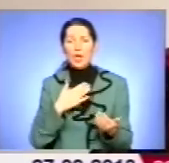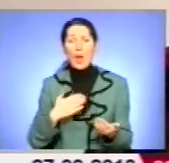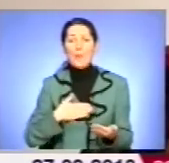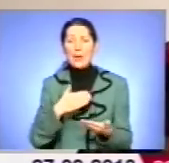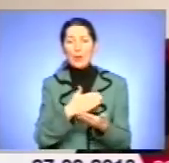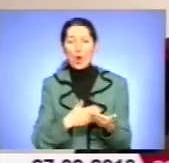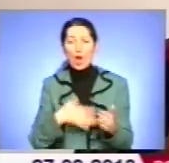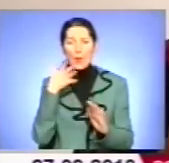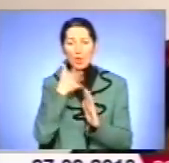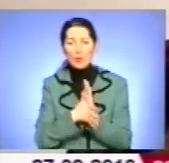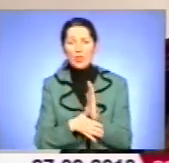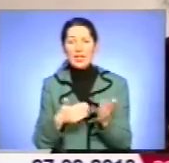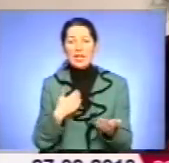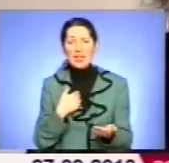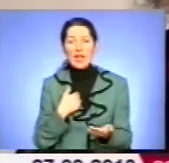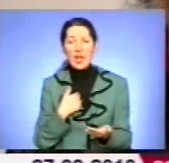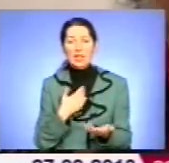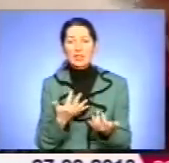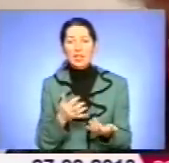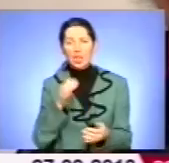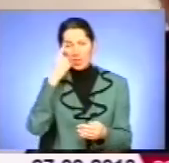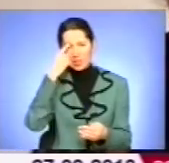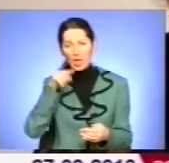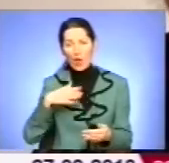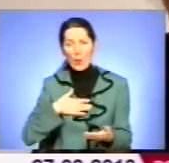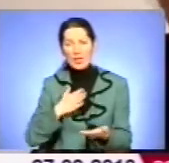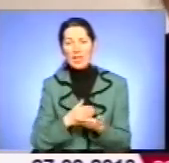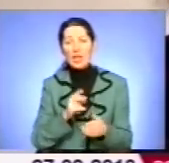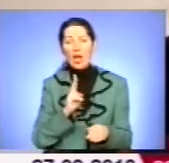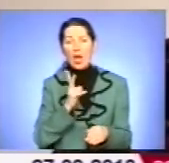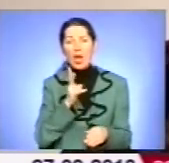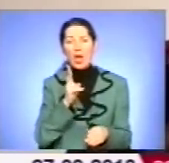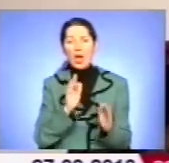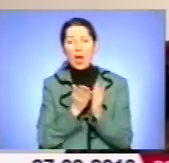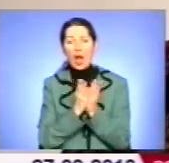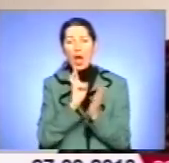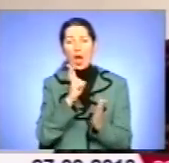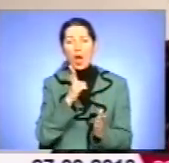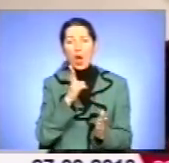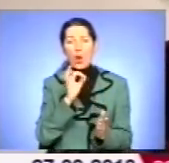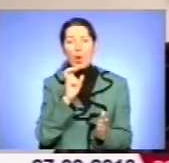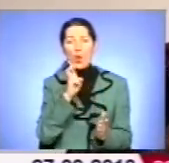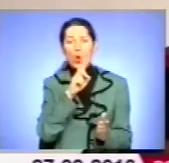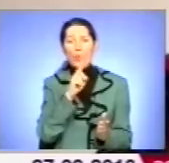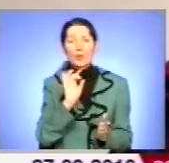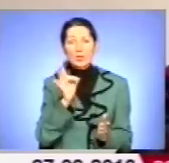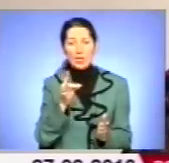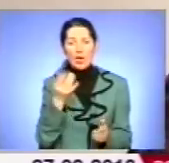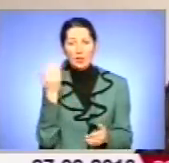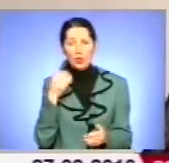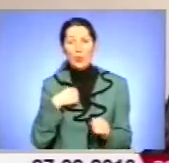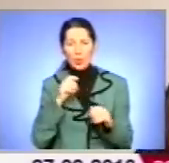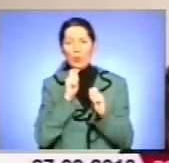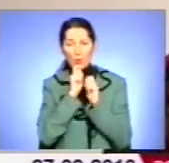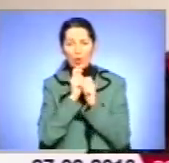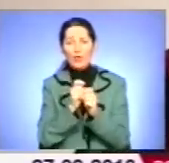програми, розумієте, я наскільки знаю, у мене навіть є Кобзар на російській мові, колись мені подарували в Синельниково, в Дніпропетровській області,